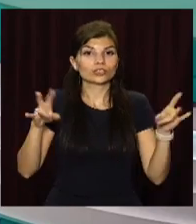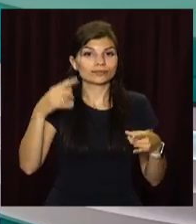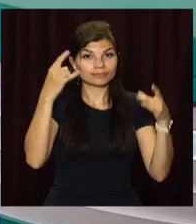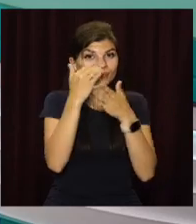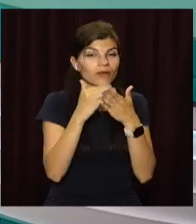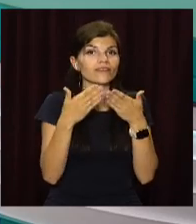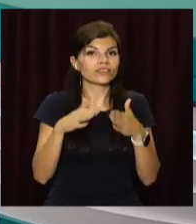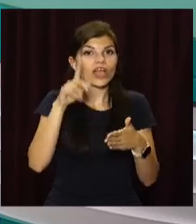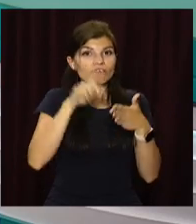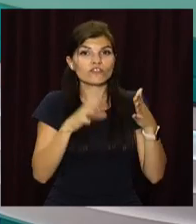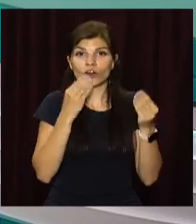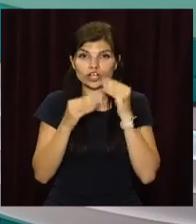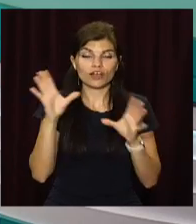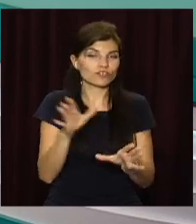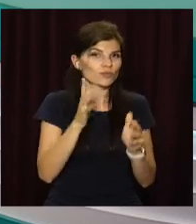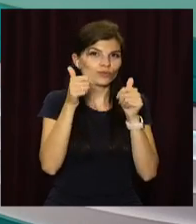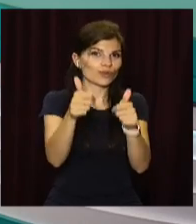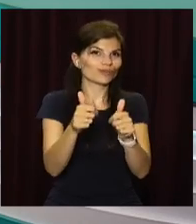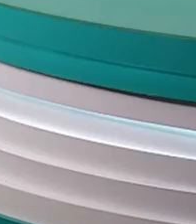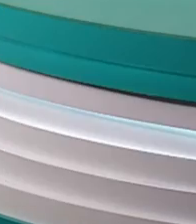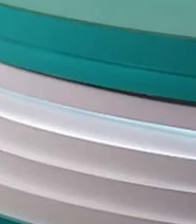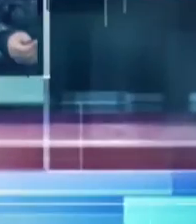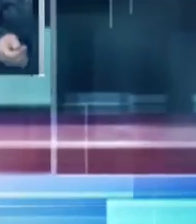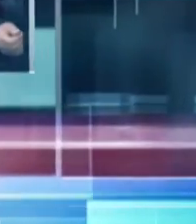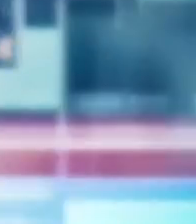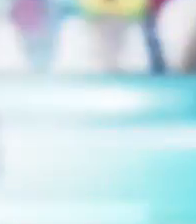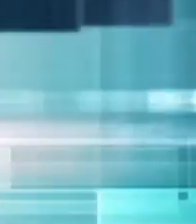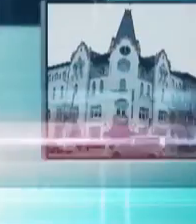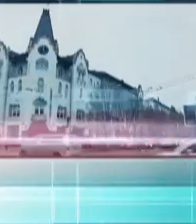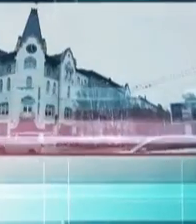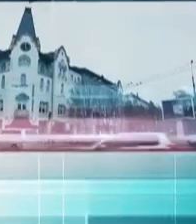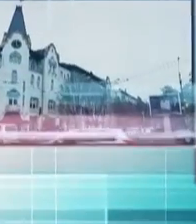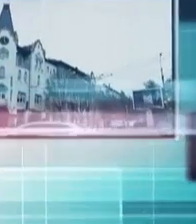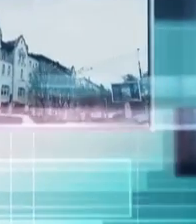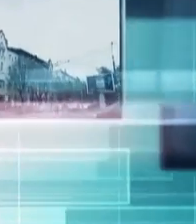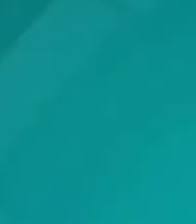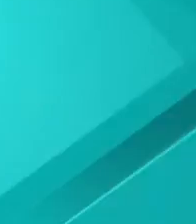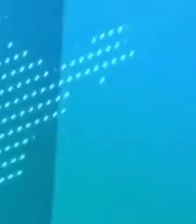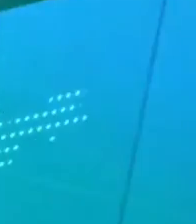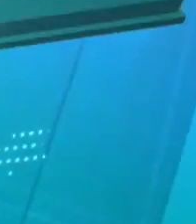Залишайтесь з відкритим, вірте в краще і все буде добре.